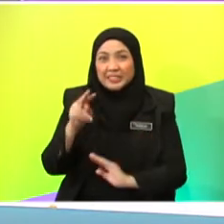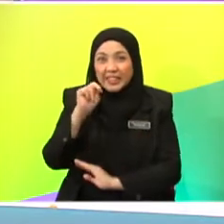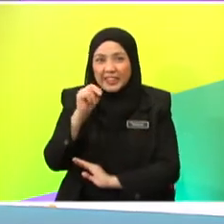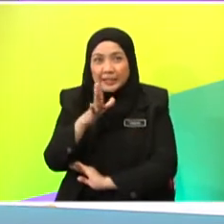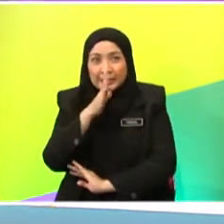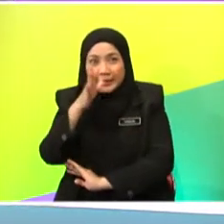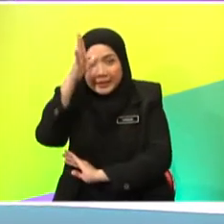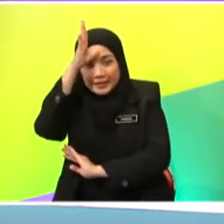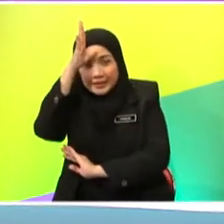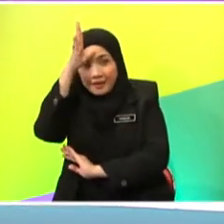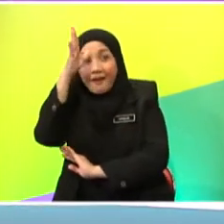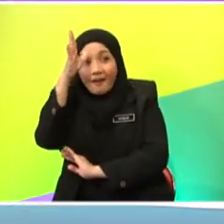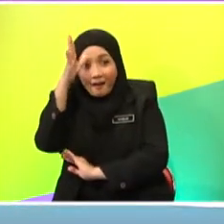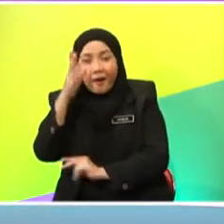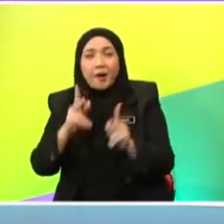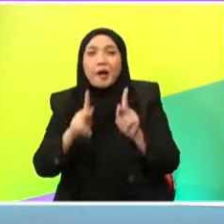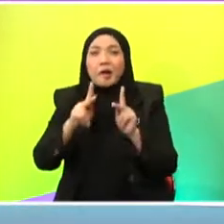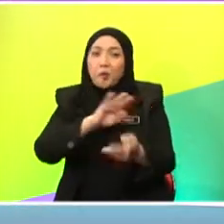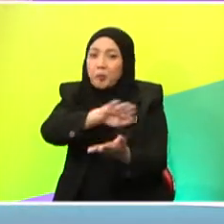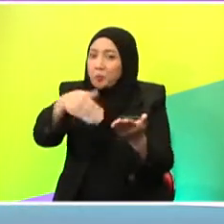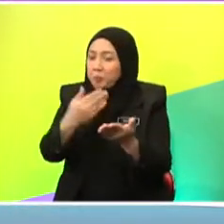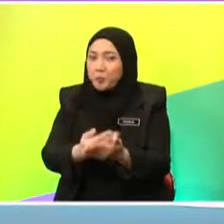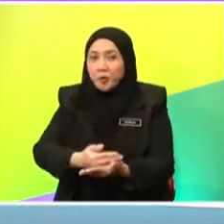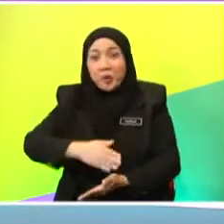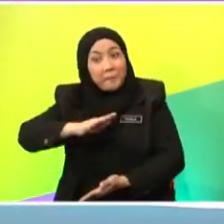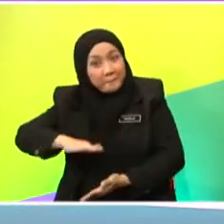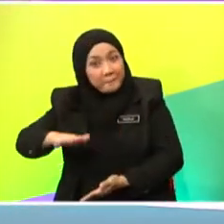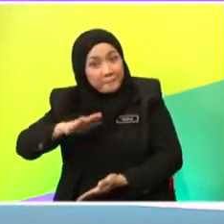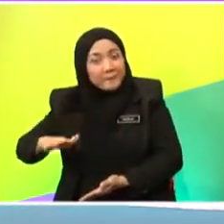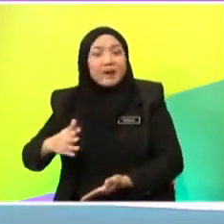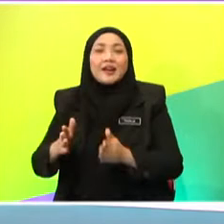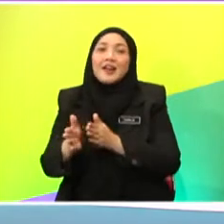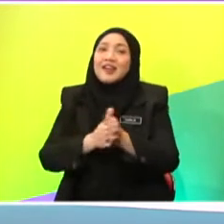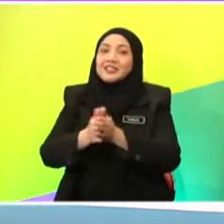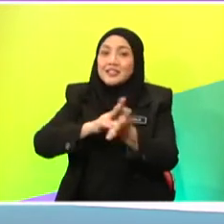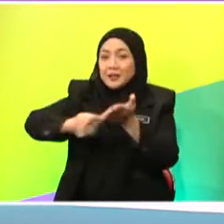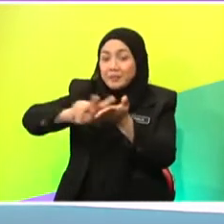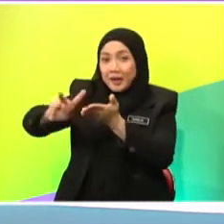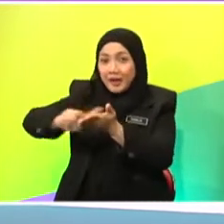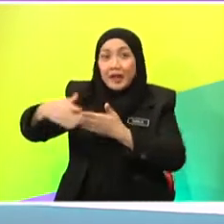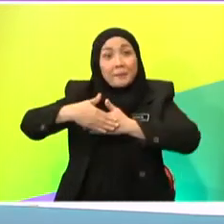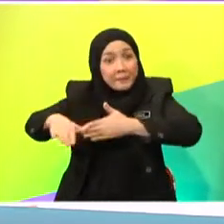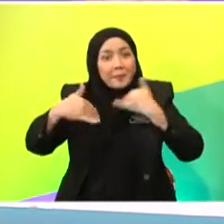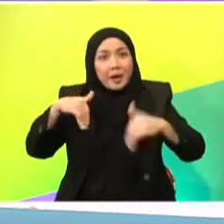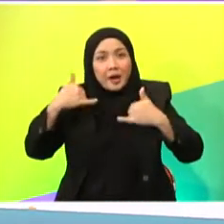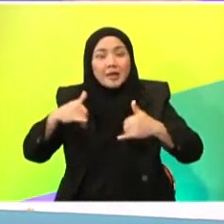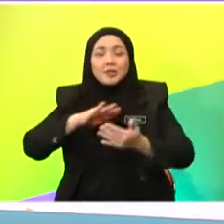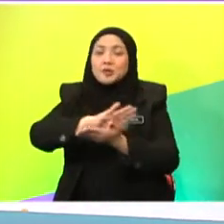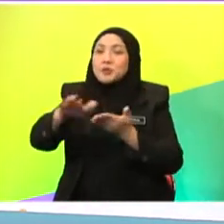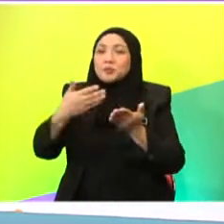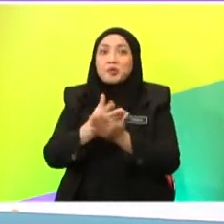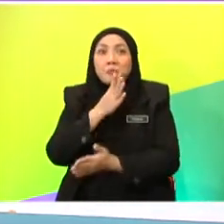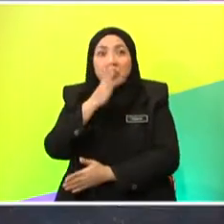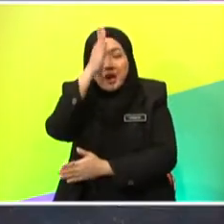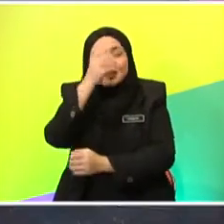najmiah kembali mainan baru percaya jakjek Liani ok-jek gua lepas main Kenapa masuk tuh